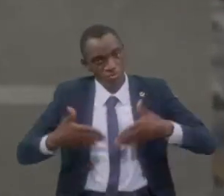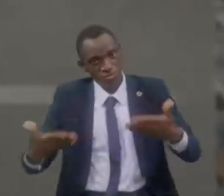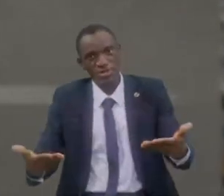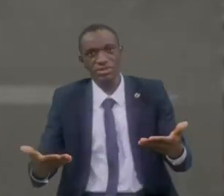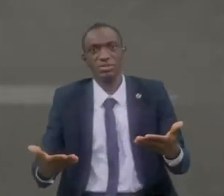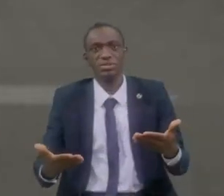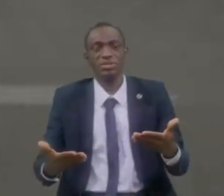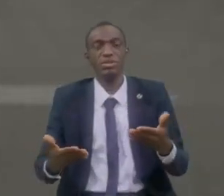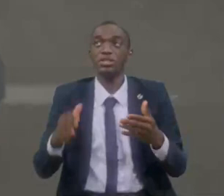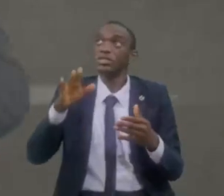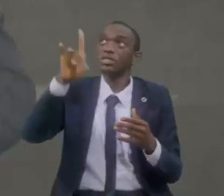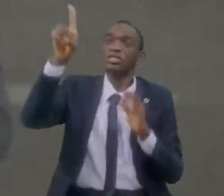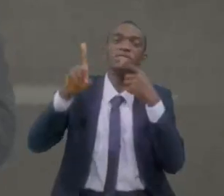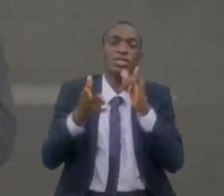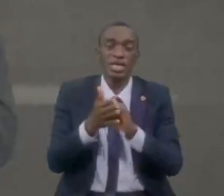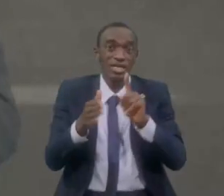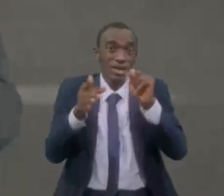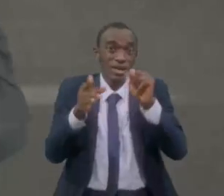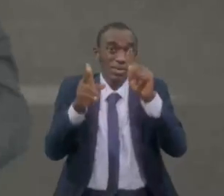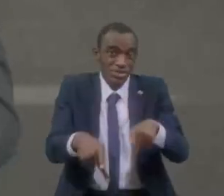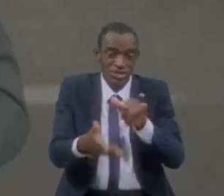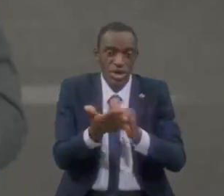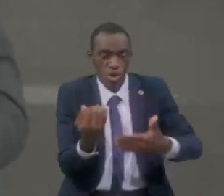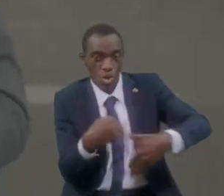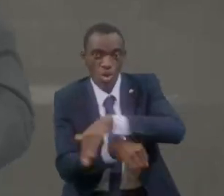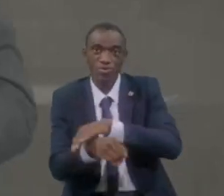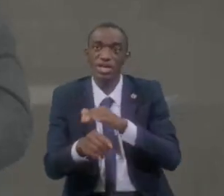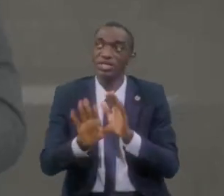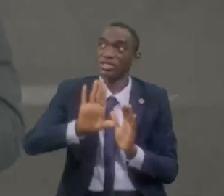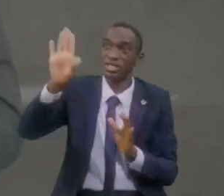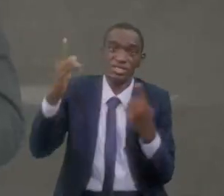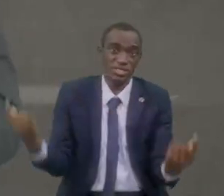Il dit, celui qui cache cette transgression